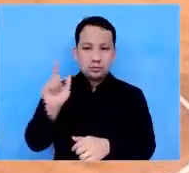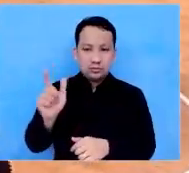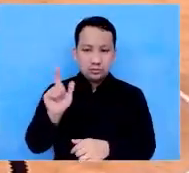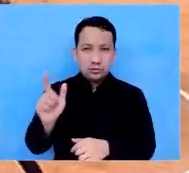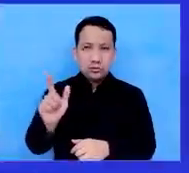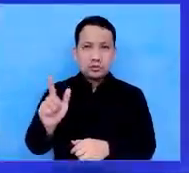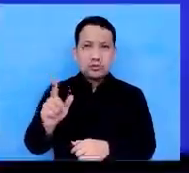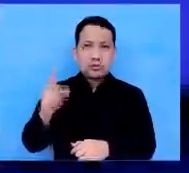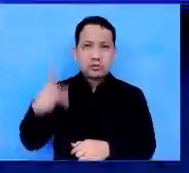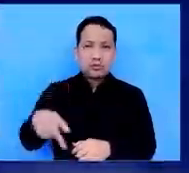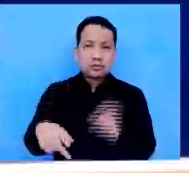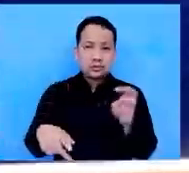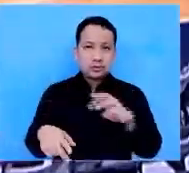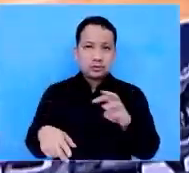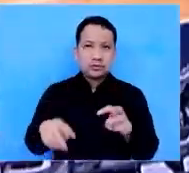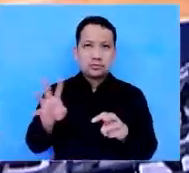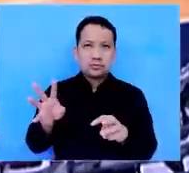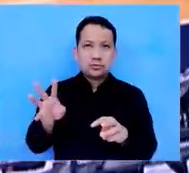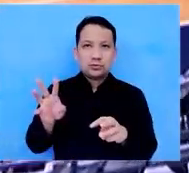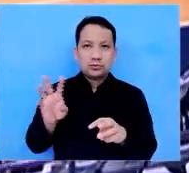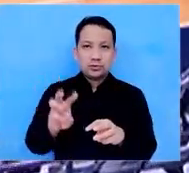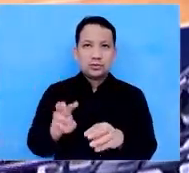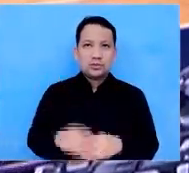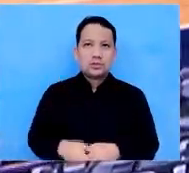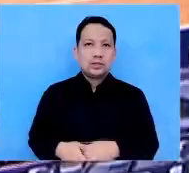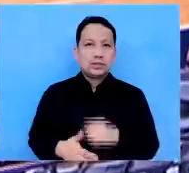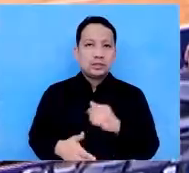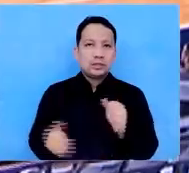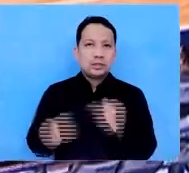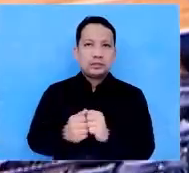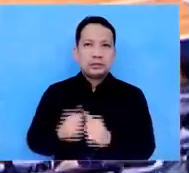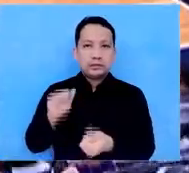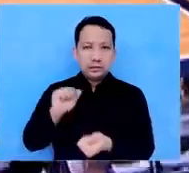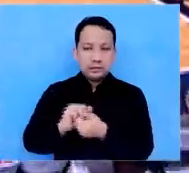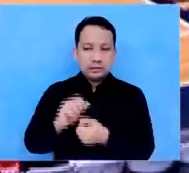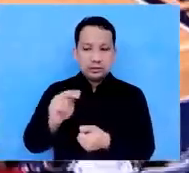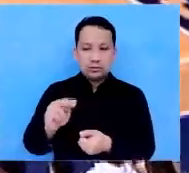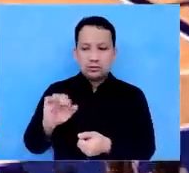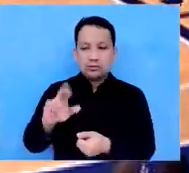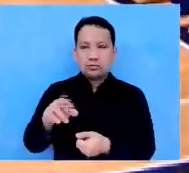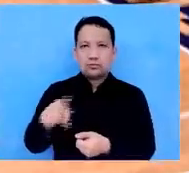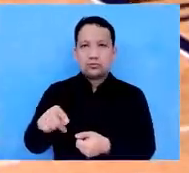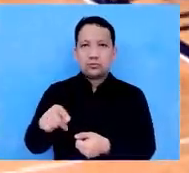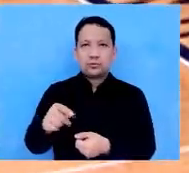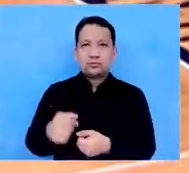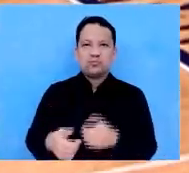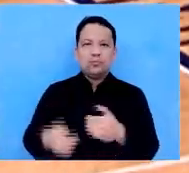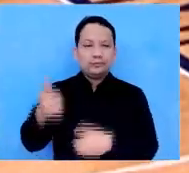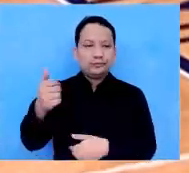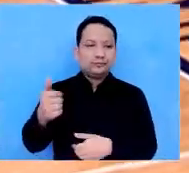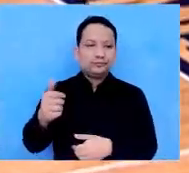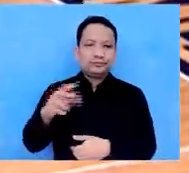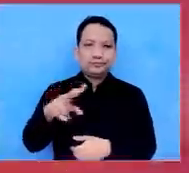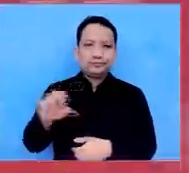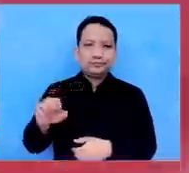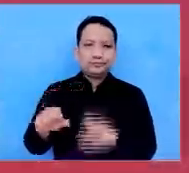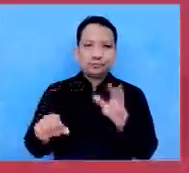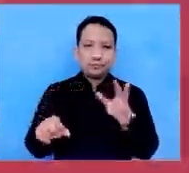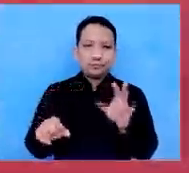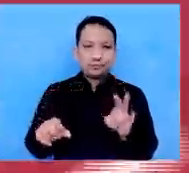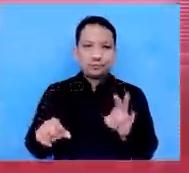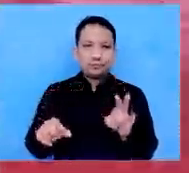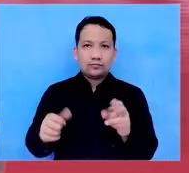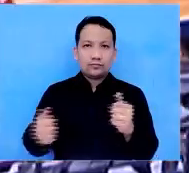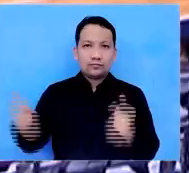halftime, 66-46. Hindi na nakabawi pa ang Northport at napalobo pa ng Converge sa 37 points ang lamang